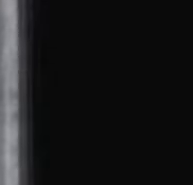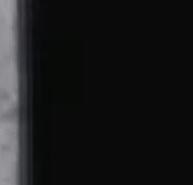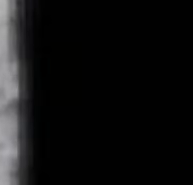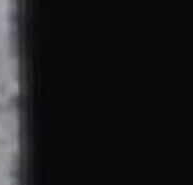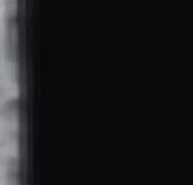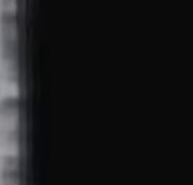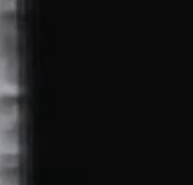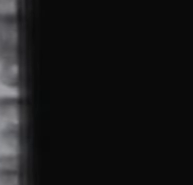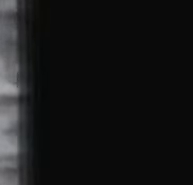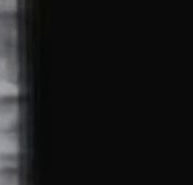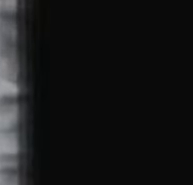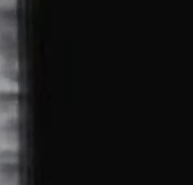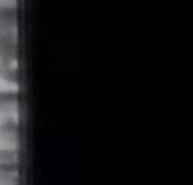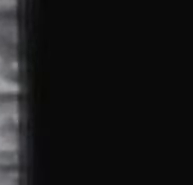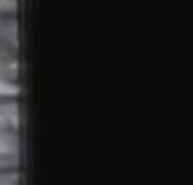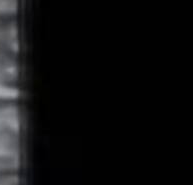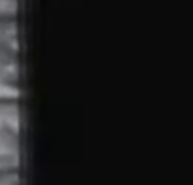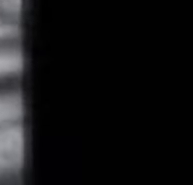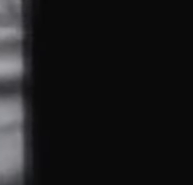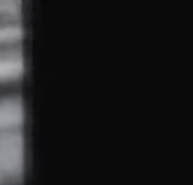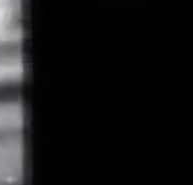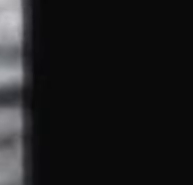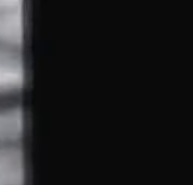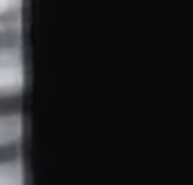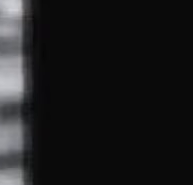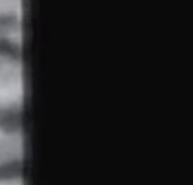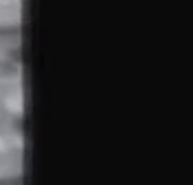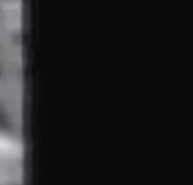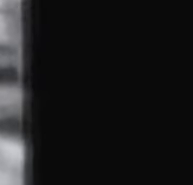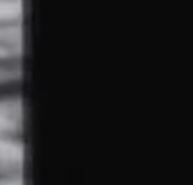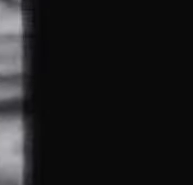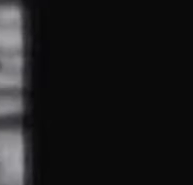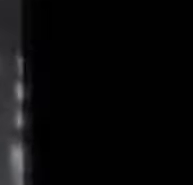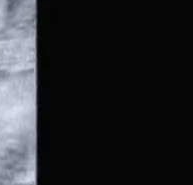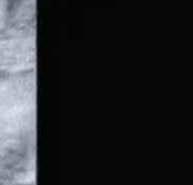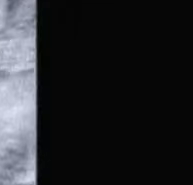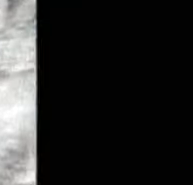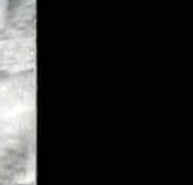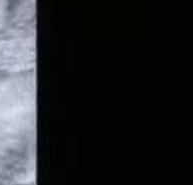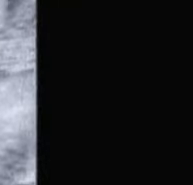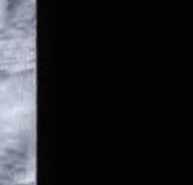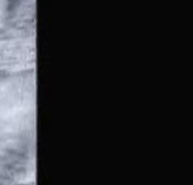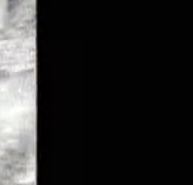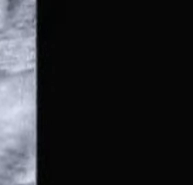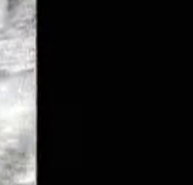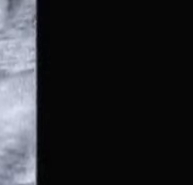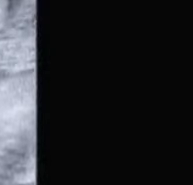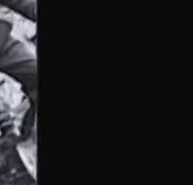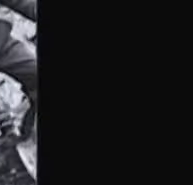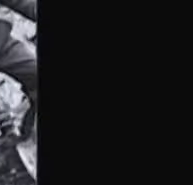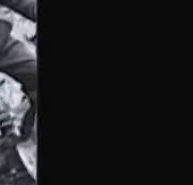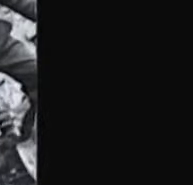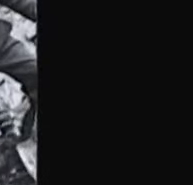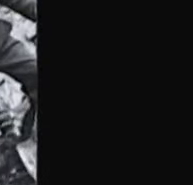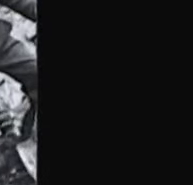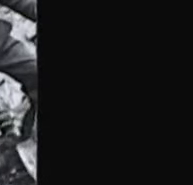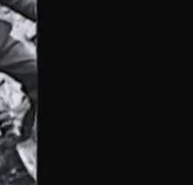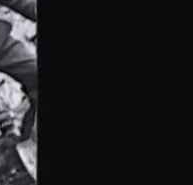Unter oft unmenschlichen Bedingungen mussten sie schuften und waren den Luftangriffen meist schutzlos ausgeliefert.